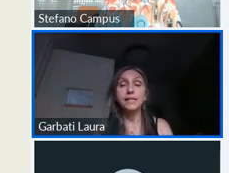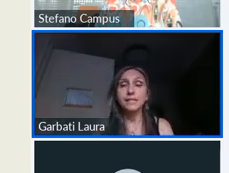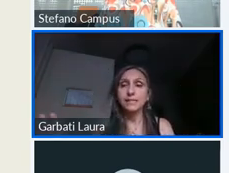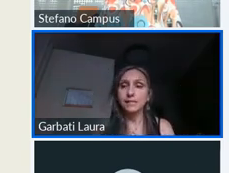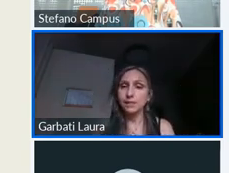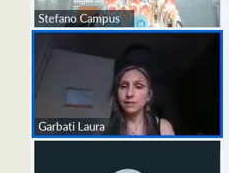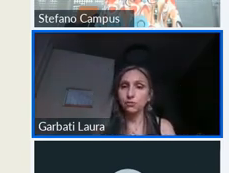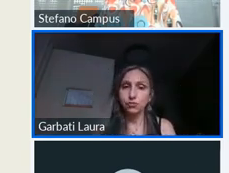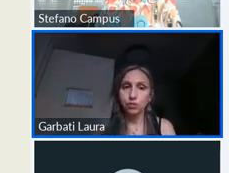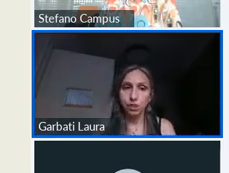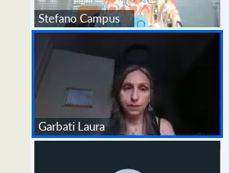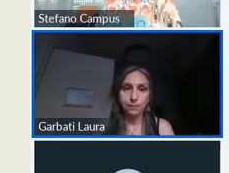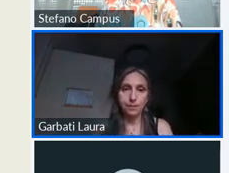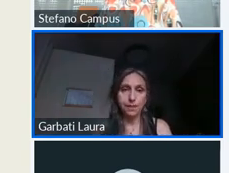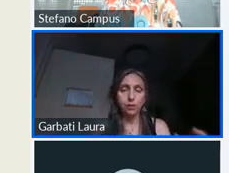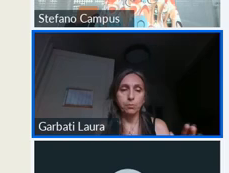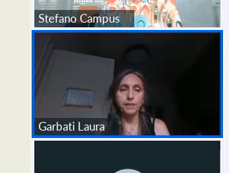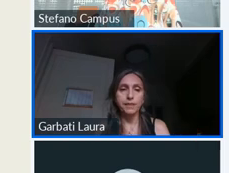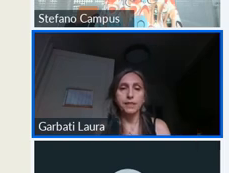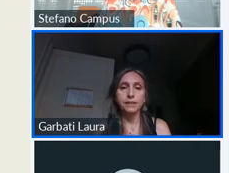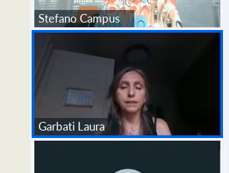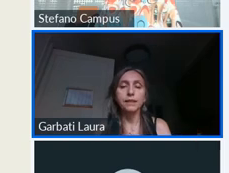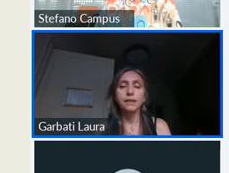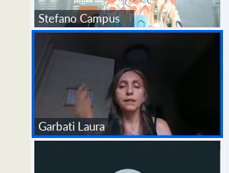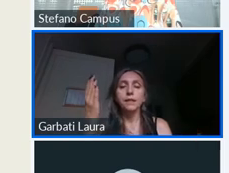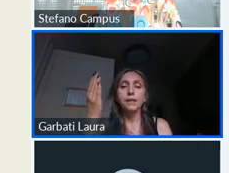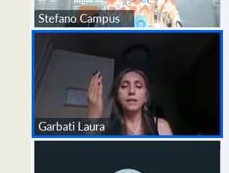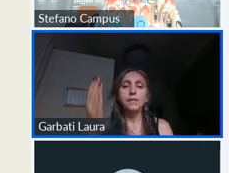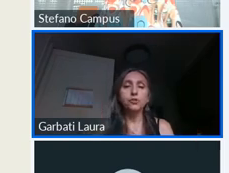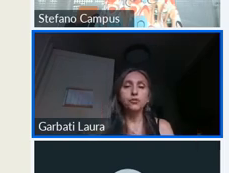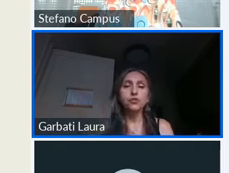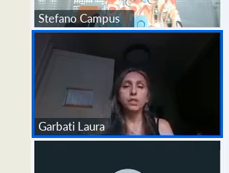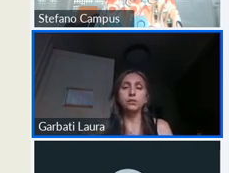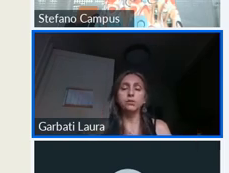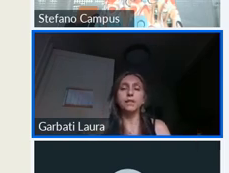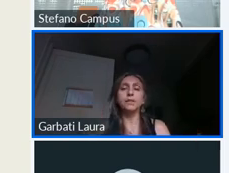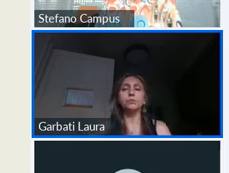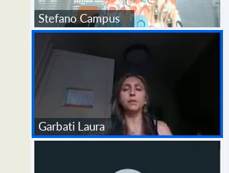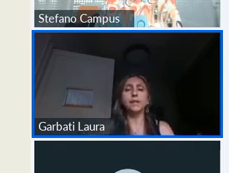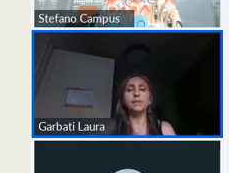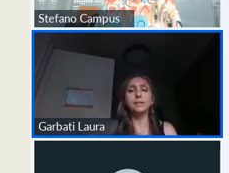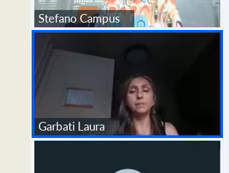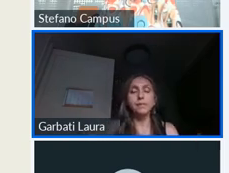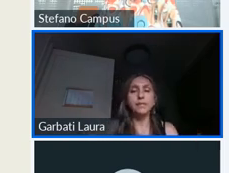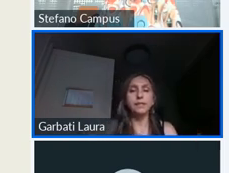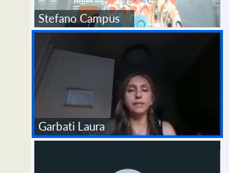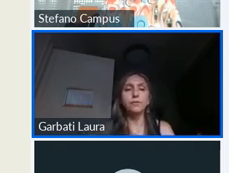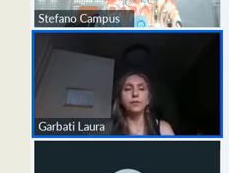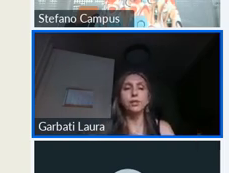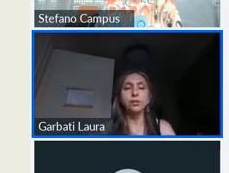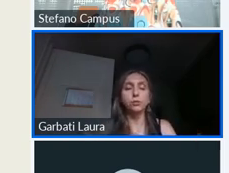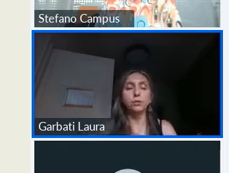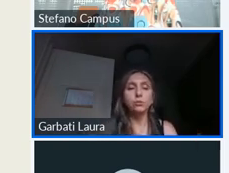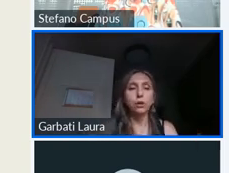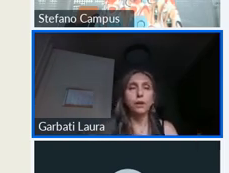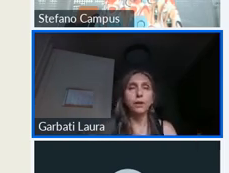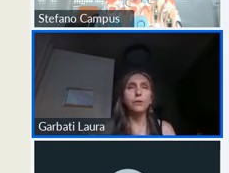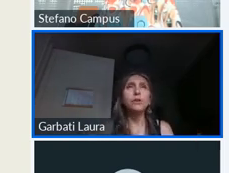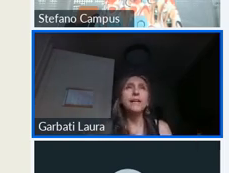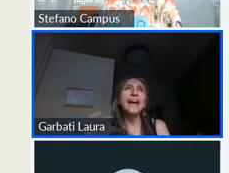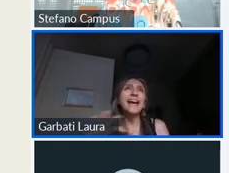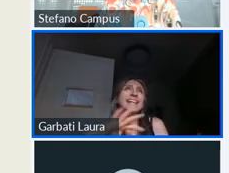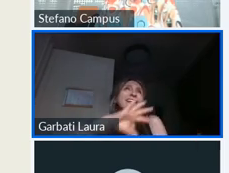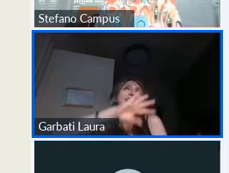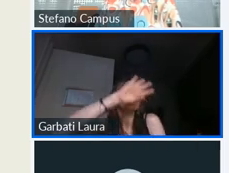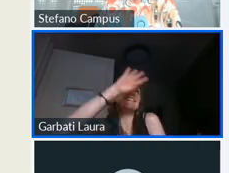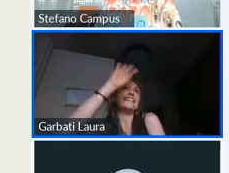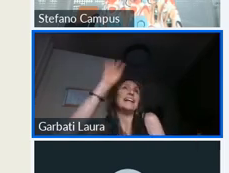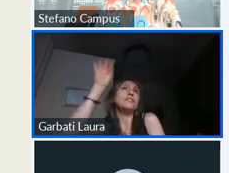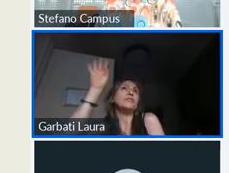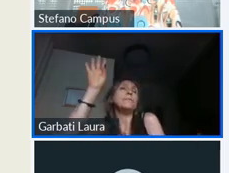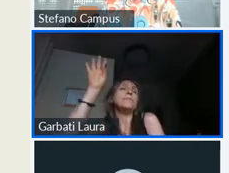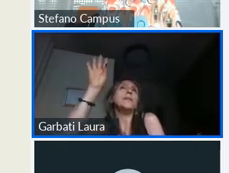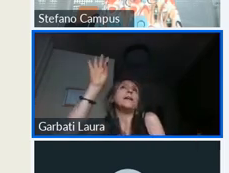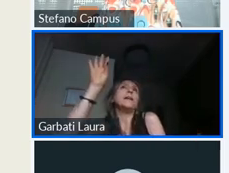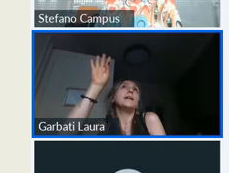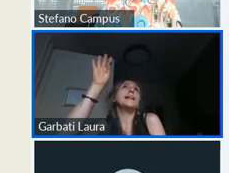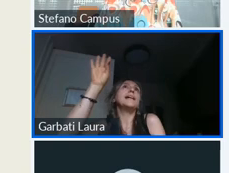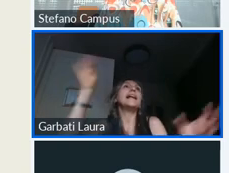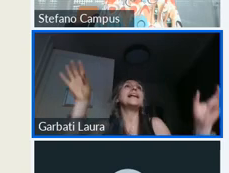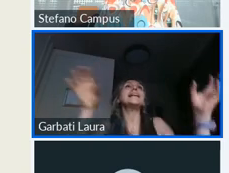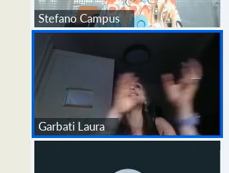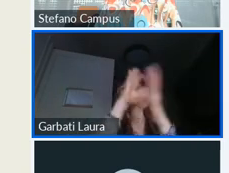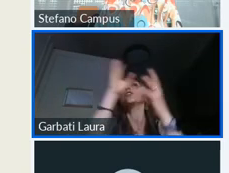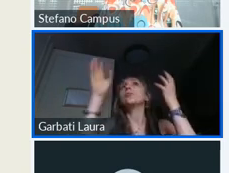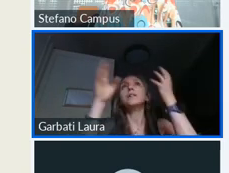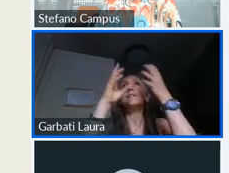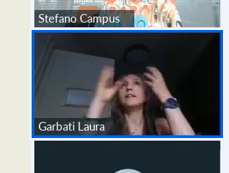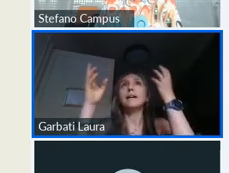non avere gli stessi soggetti, perché come vedete il soggetto della tutela del database creativo è il suo autore, quello che ha architettato